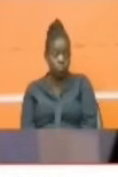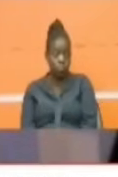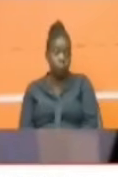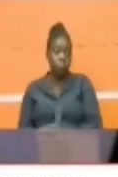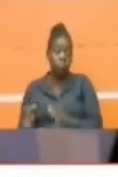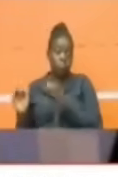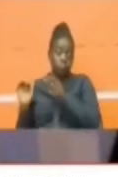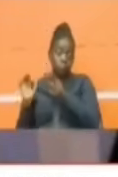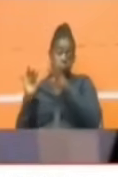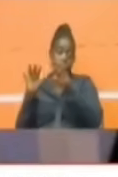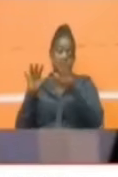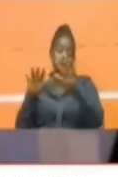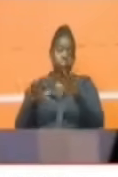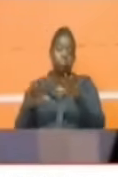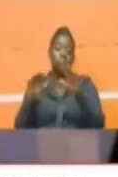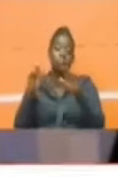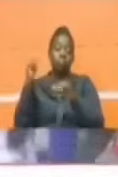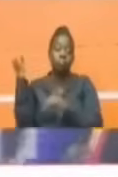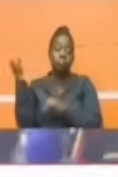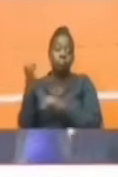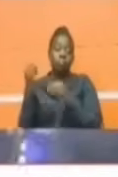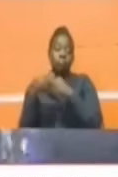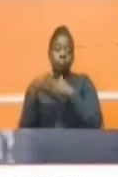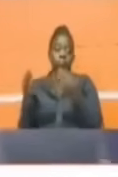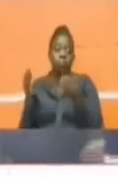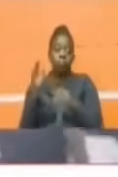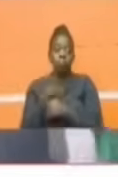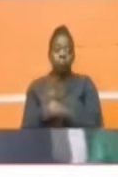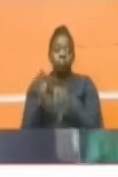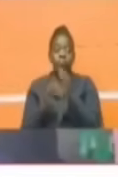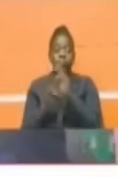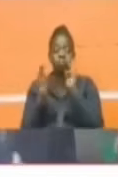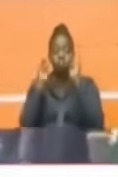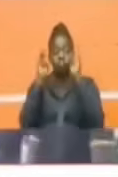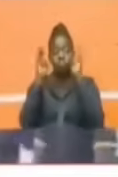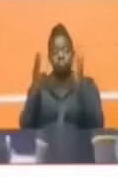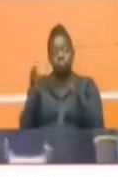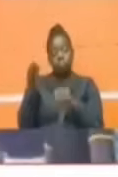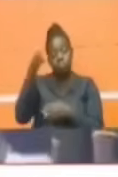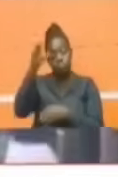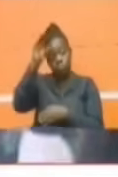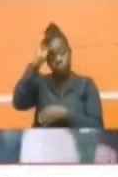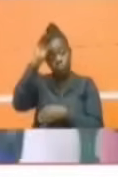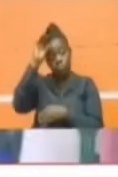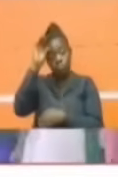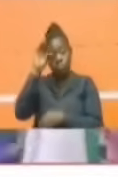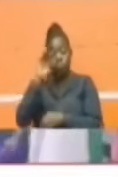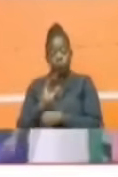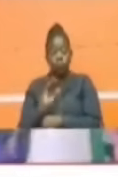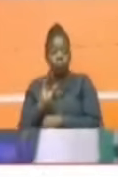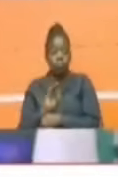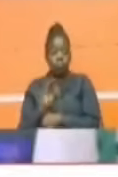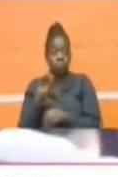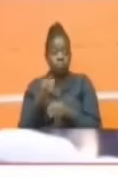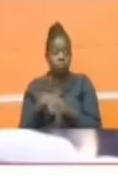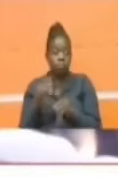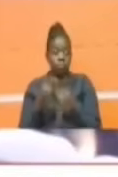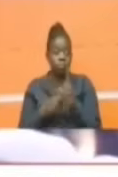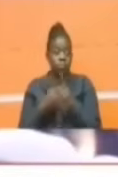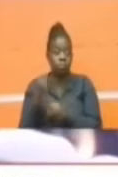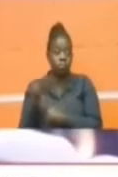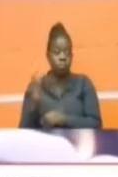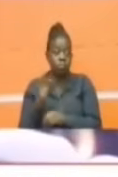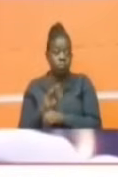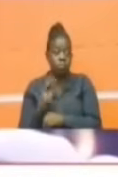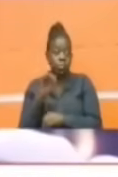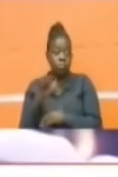Olukungana lw'enjiri gagadde luguddwawo ku kanisa ya Godwill Anointed Church esangibwa e Kanyenya Kikaaya mu Kampala. Ekkanisa